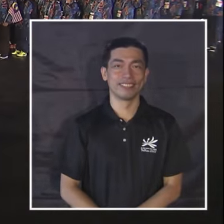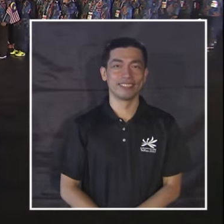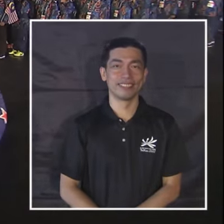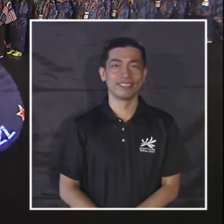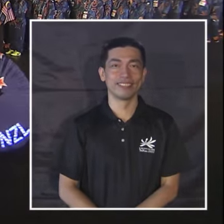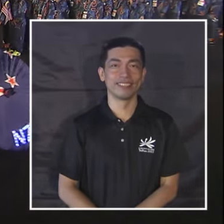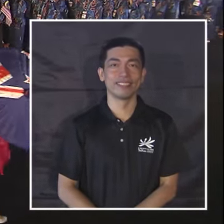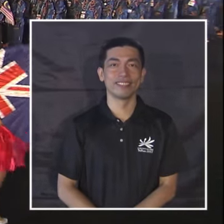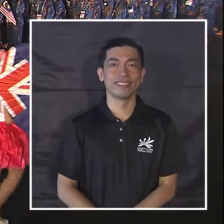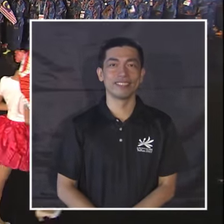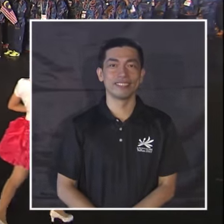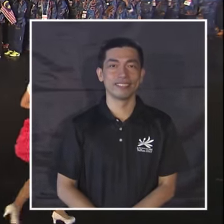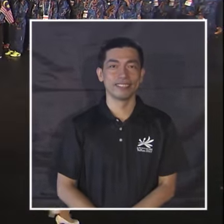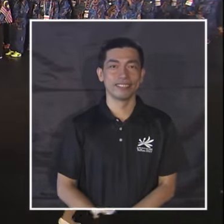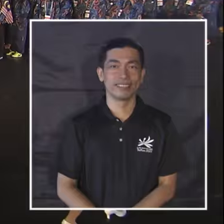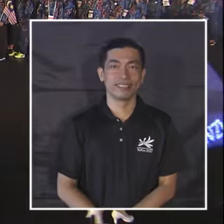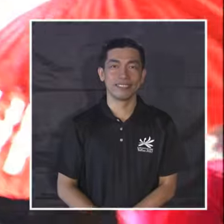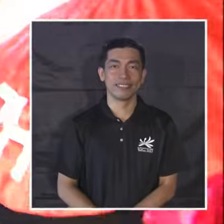利。